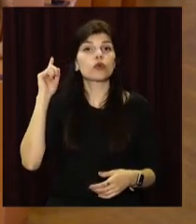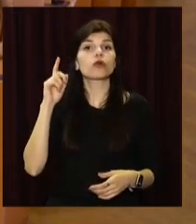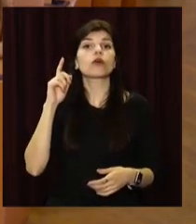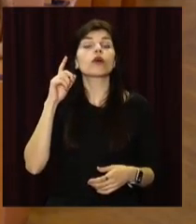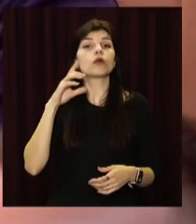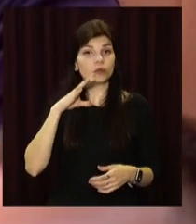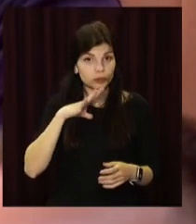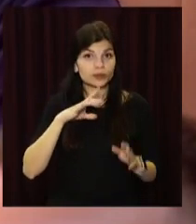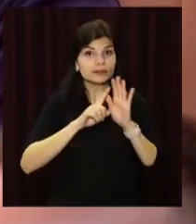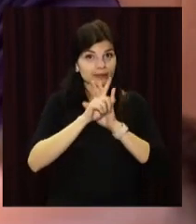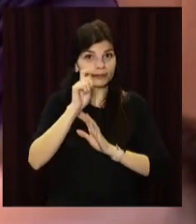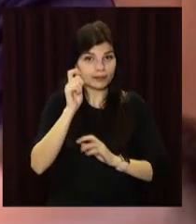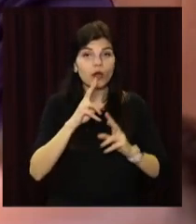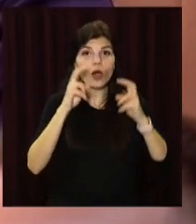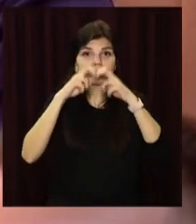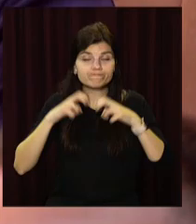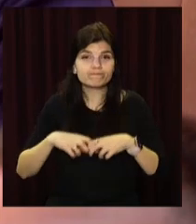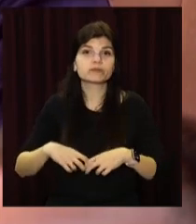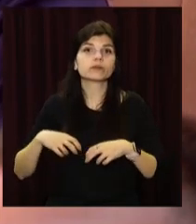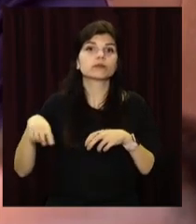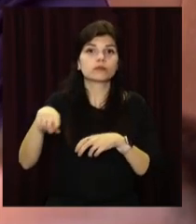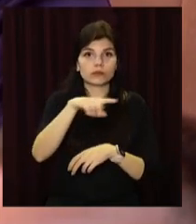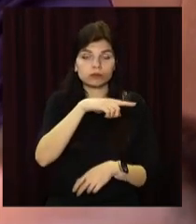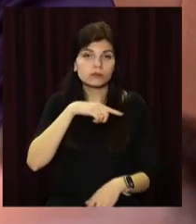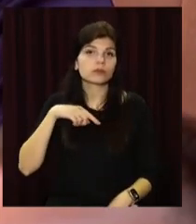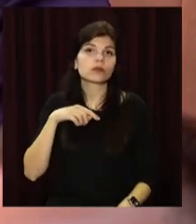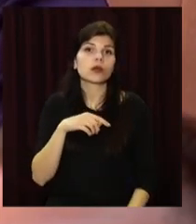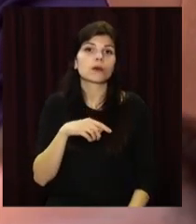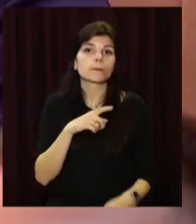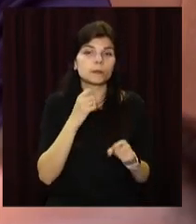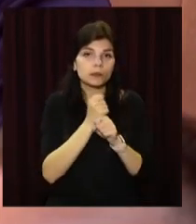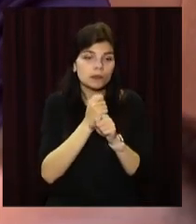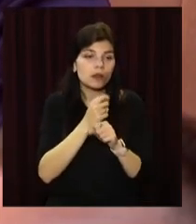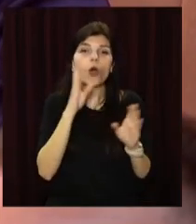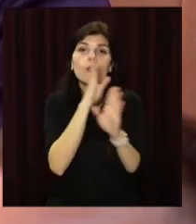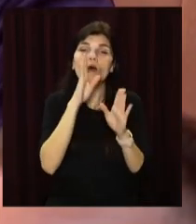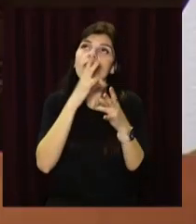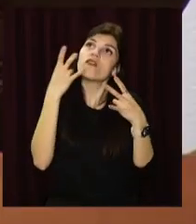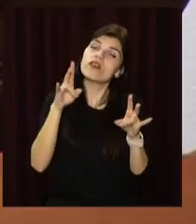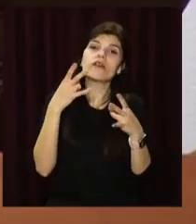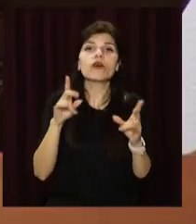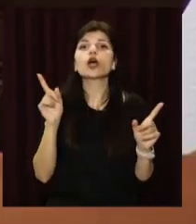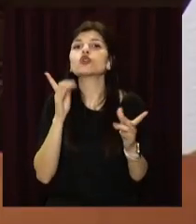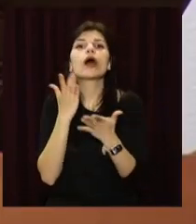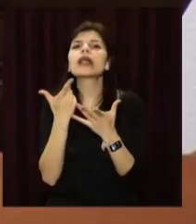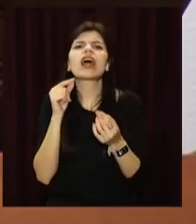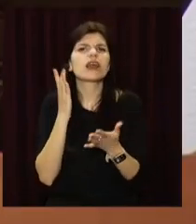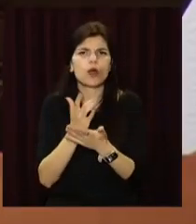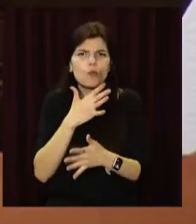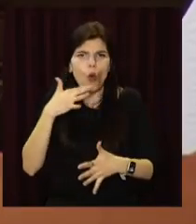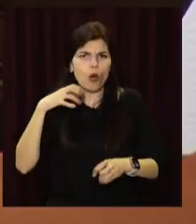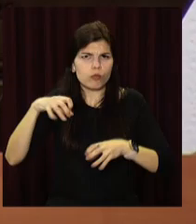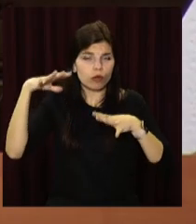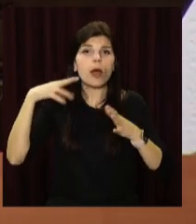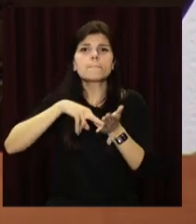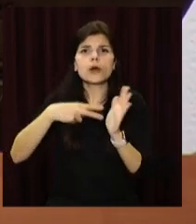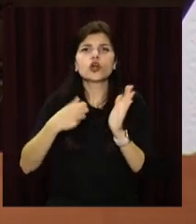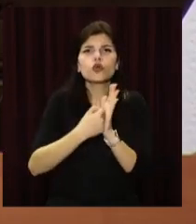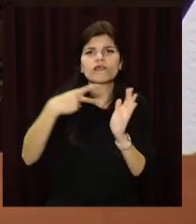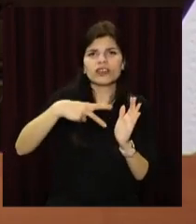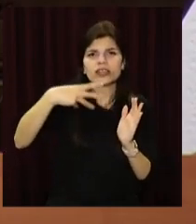проведуть екологічний аудит Дніпровського медкомбінату та зроблять аналіз забруднення повітря Кам'янського. У планах до 2030